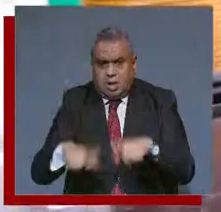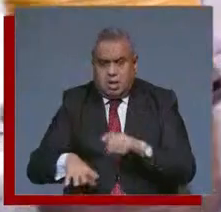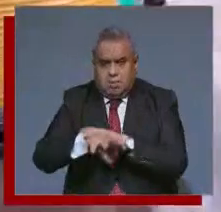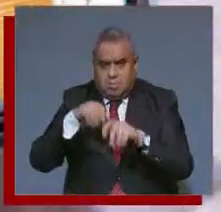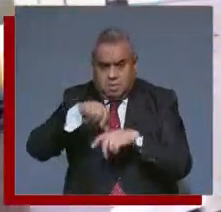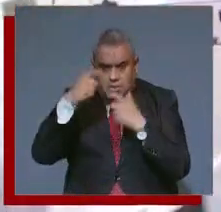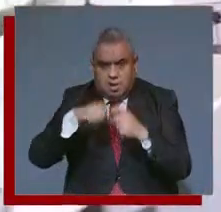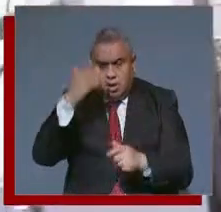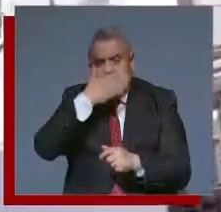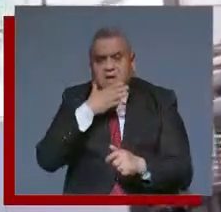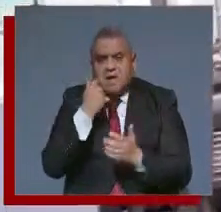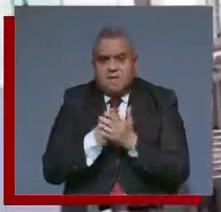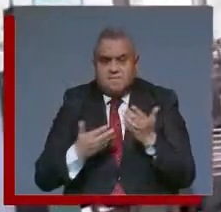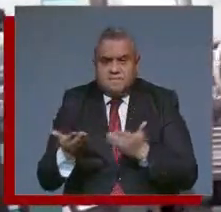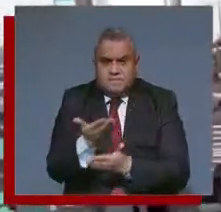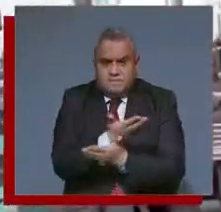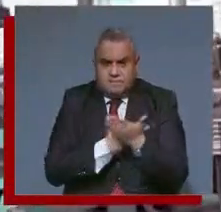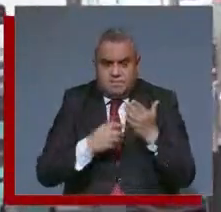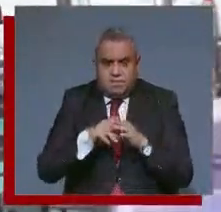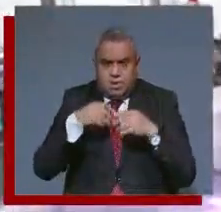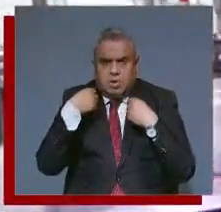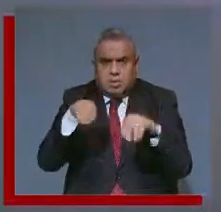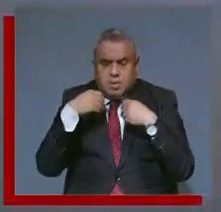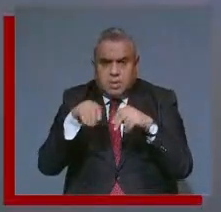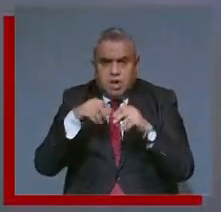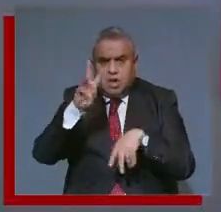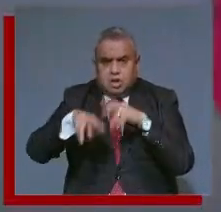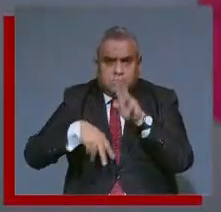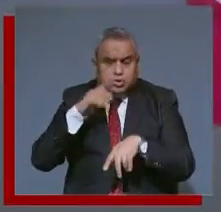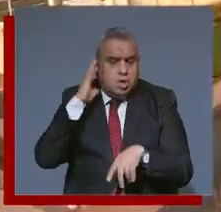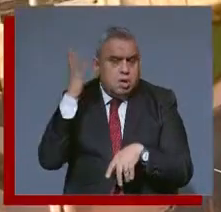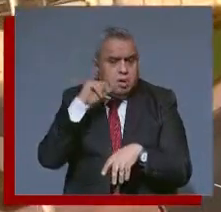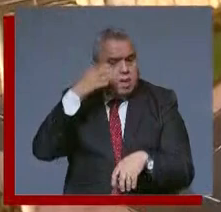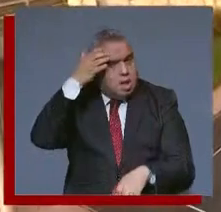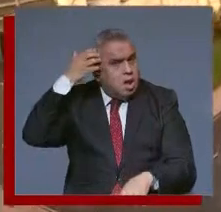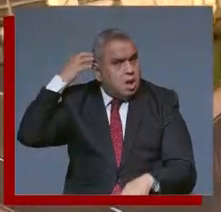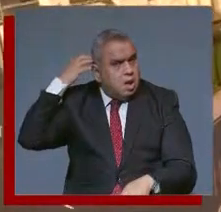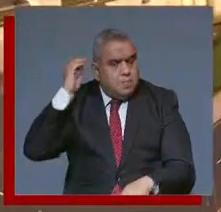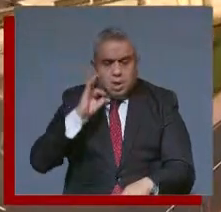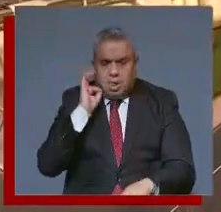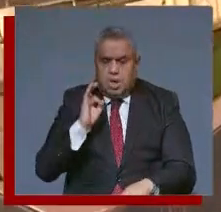وتكون محوراً قارياً للتجارة والاستثمار وتبادل الخبرات،